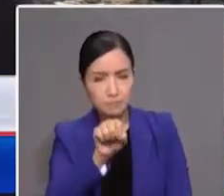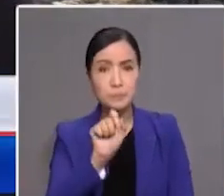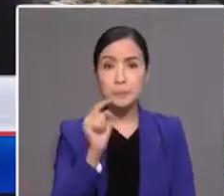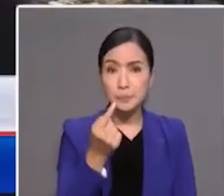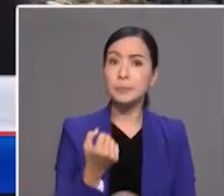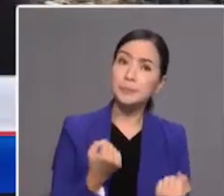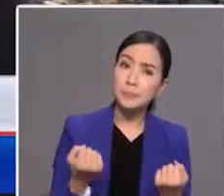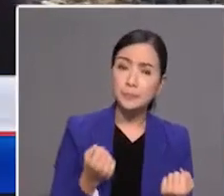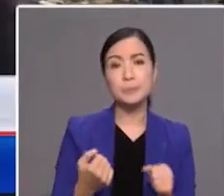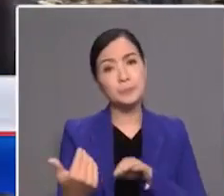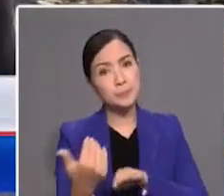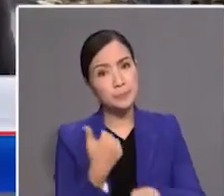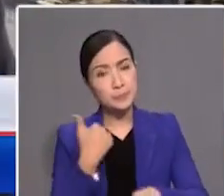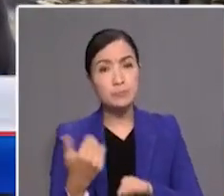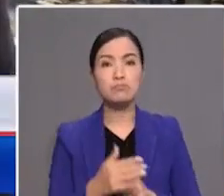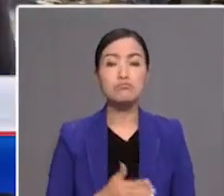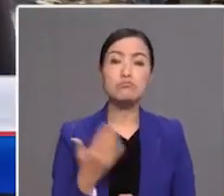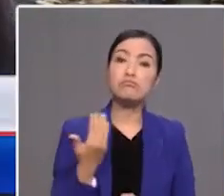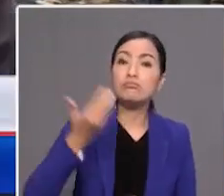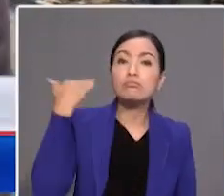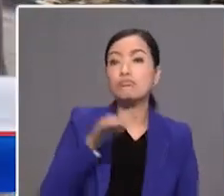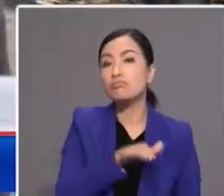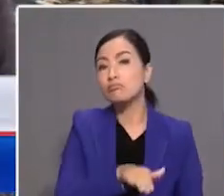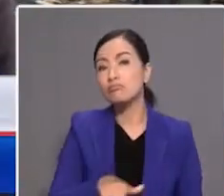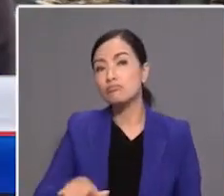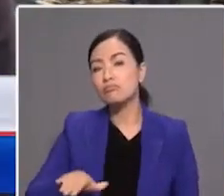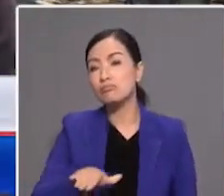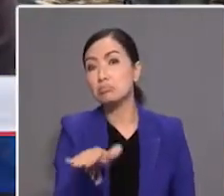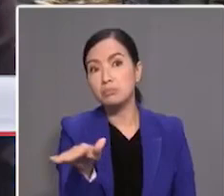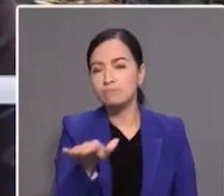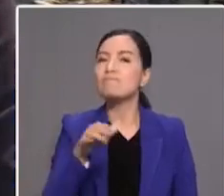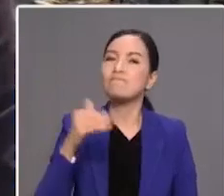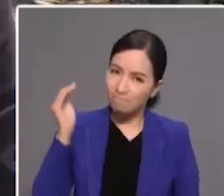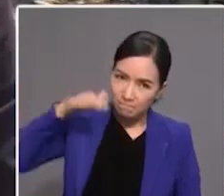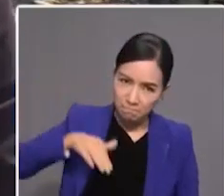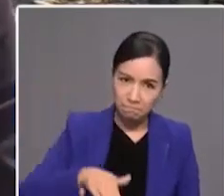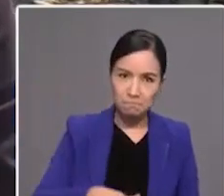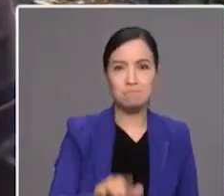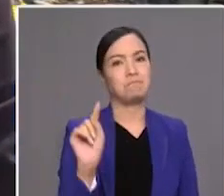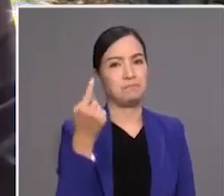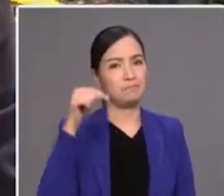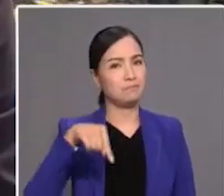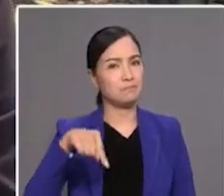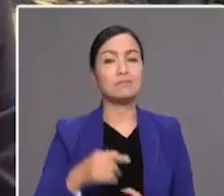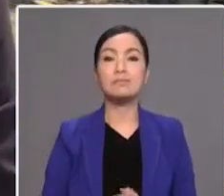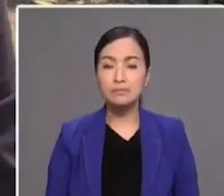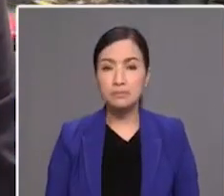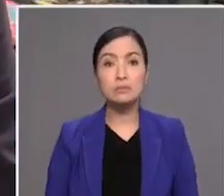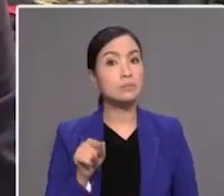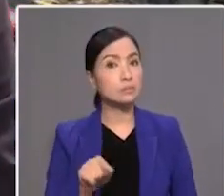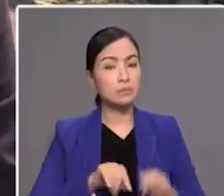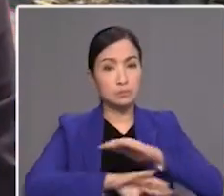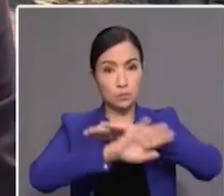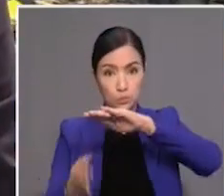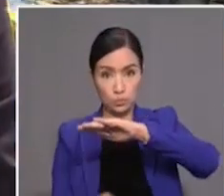ผู้ใช้รถใช้ถนนก็ที่เคยเลี่ยงเส้นทางก็จะกลับมาใช้อุโมงค์แห่งนี้เป็นจำนวนมากขึ้นอุโมงค์แห่งนี้จะสามารถแก้ปัญหา